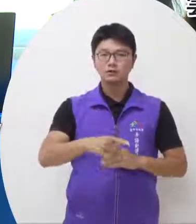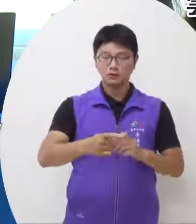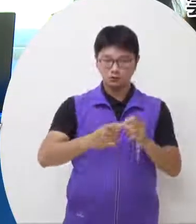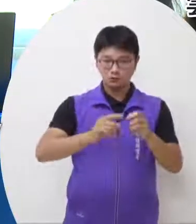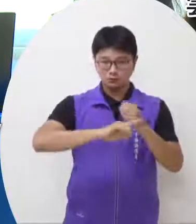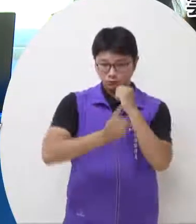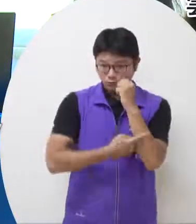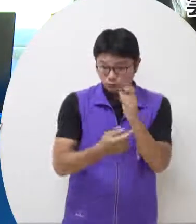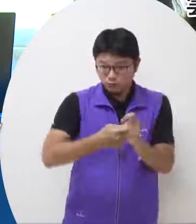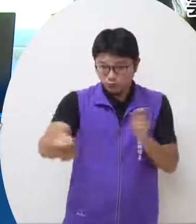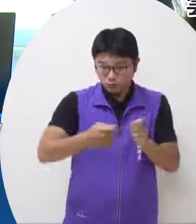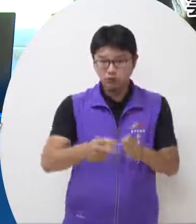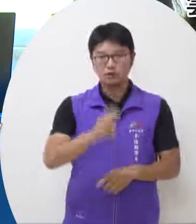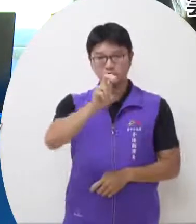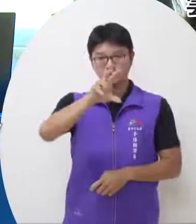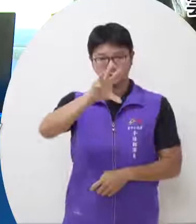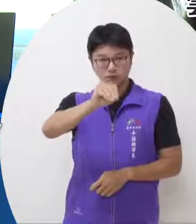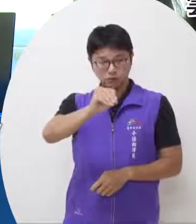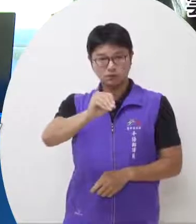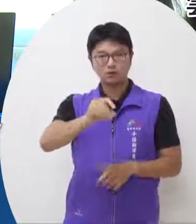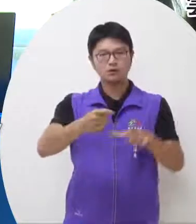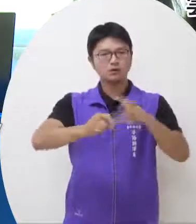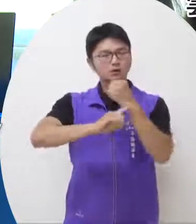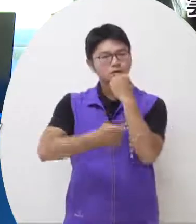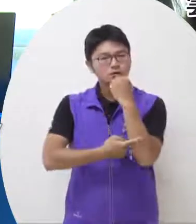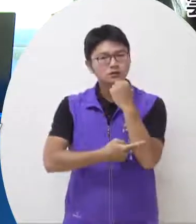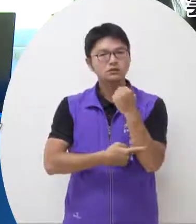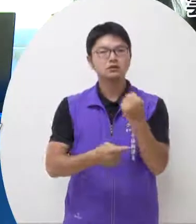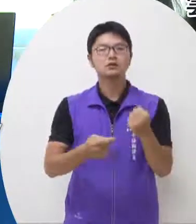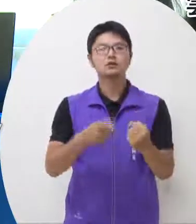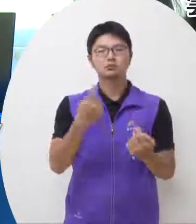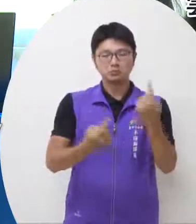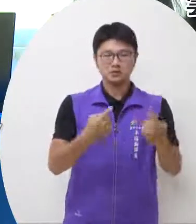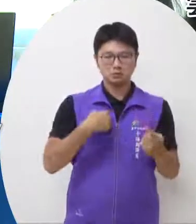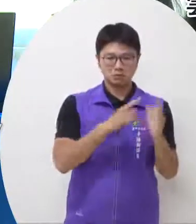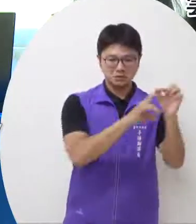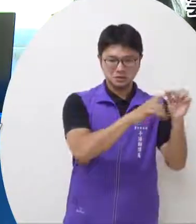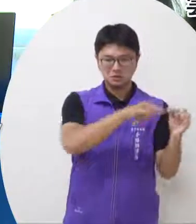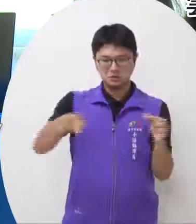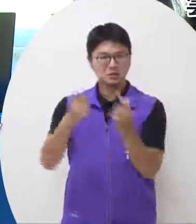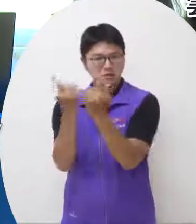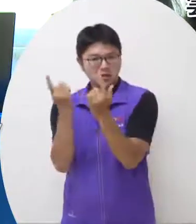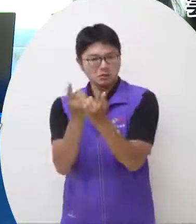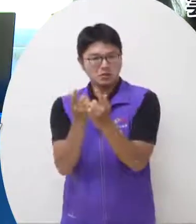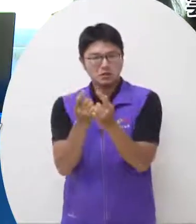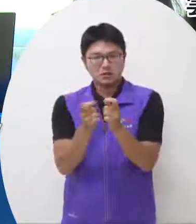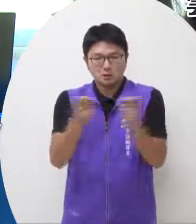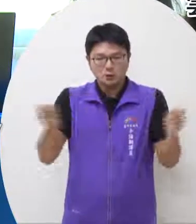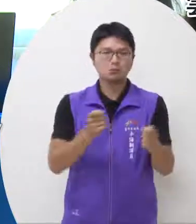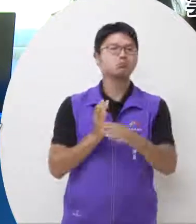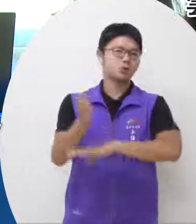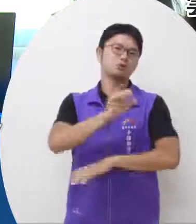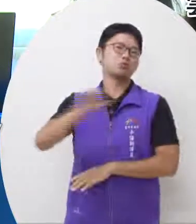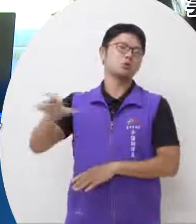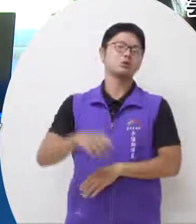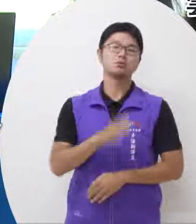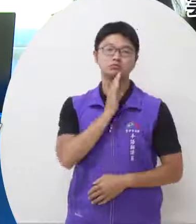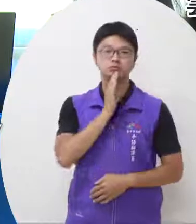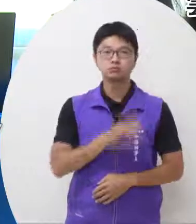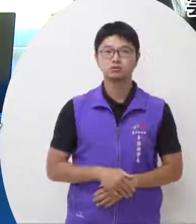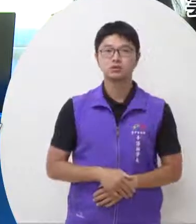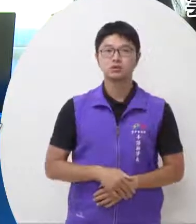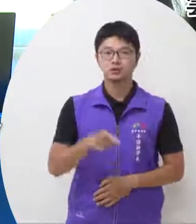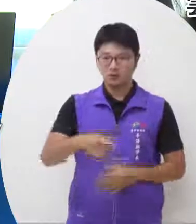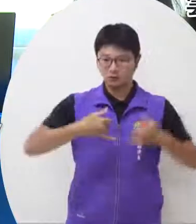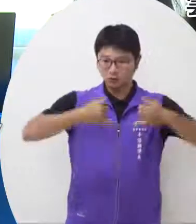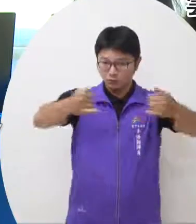过20万公尺，相当于超过台北到台中的一个距离那在西屯这边的话我们总共烫平改善